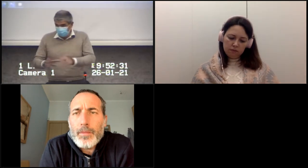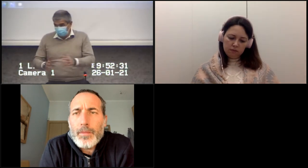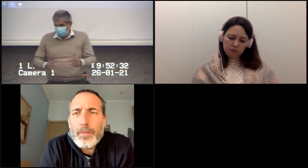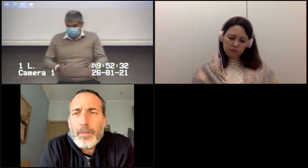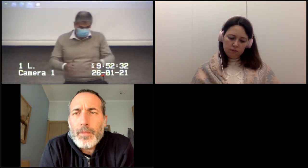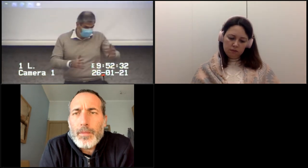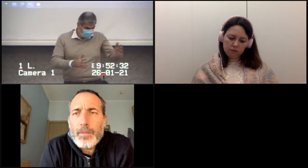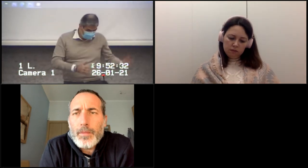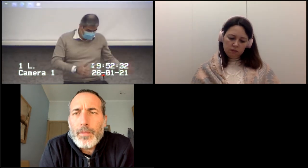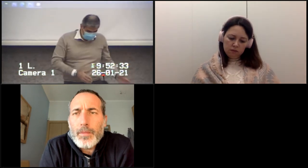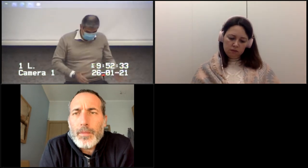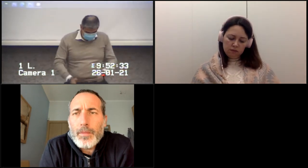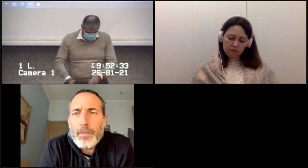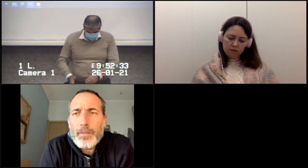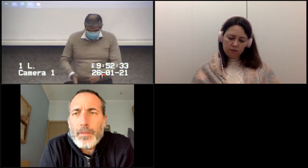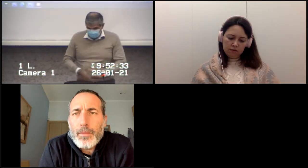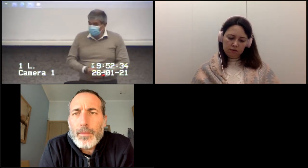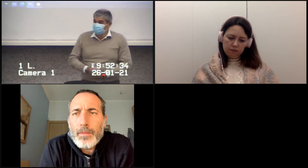quale parte